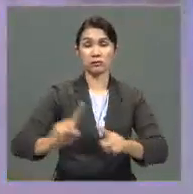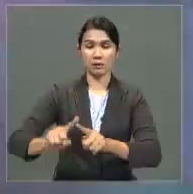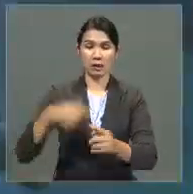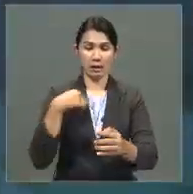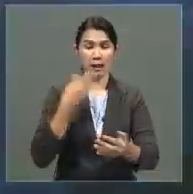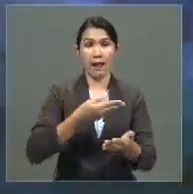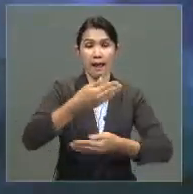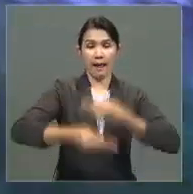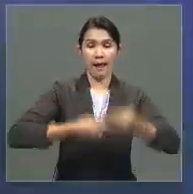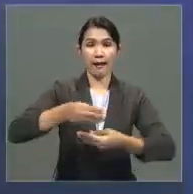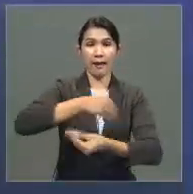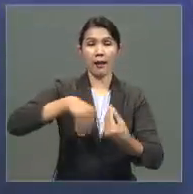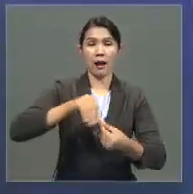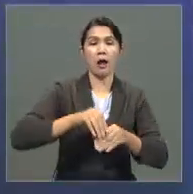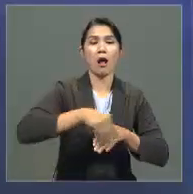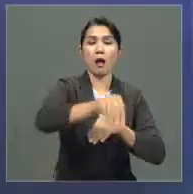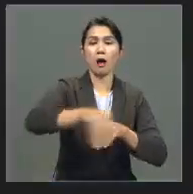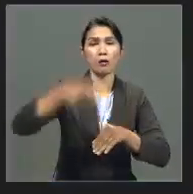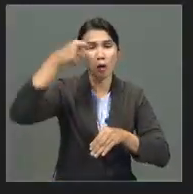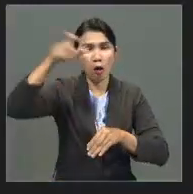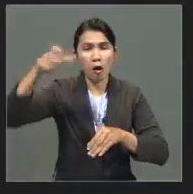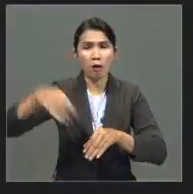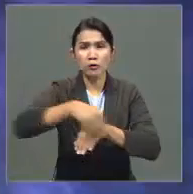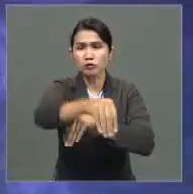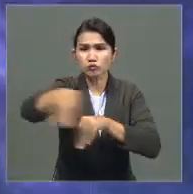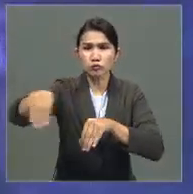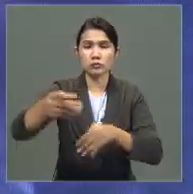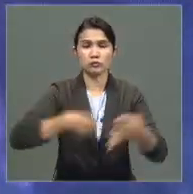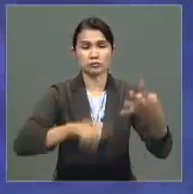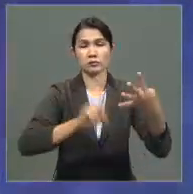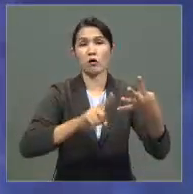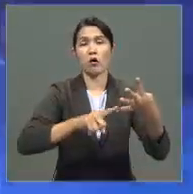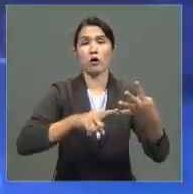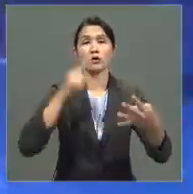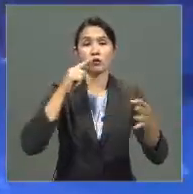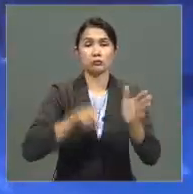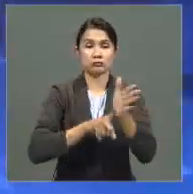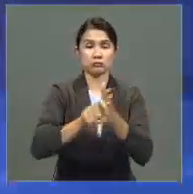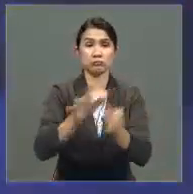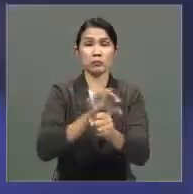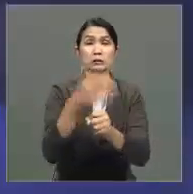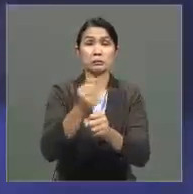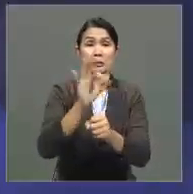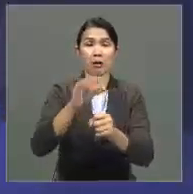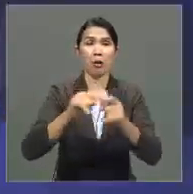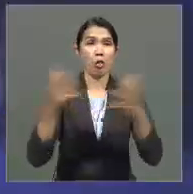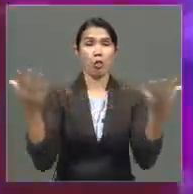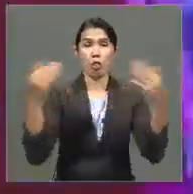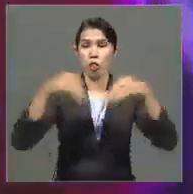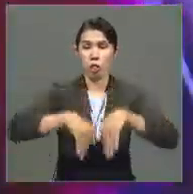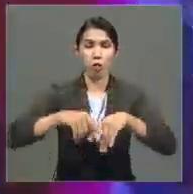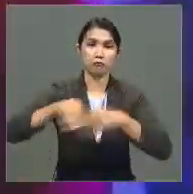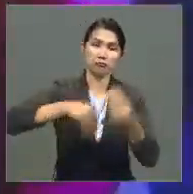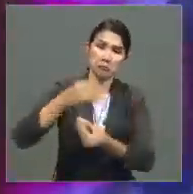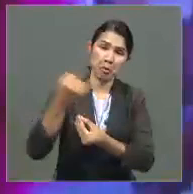รายได้ไปสู่พื้นที่ที่ห่างไกลและด้านการฟื้นฟูเศรษฐกิจหลังโควิด-19 อันนี้ถือว่าเป็นโจทย์ใหญ่ด้วยนะคะจะได้ช่วยกัน